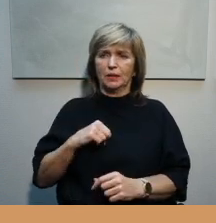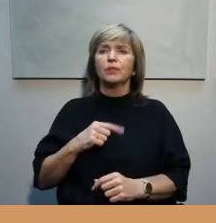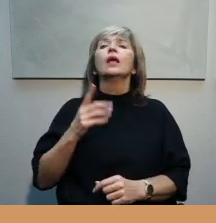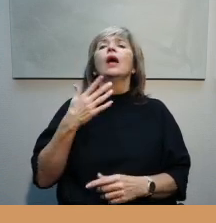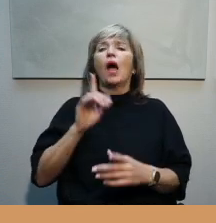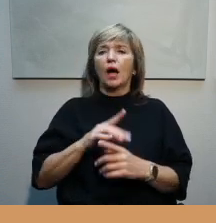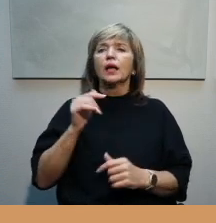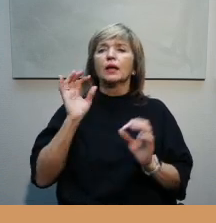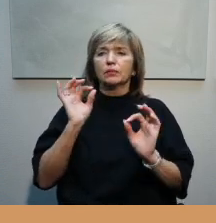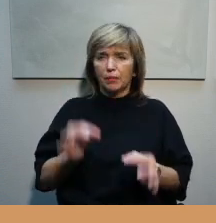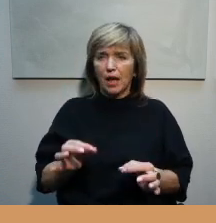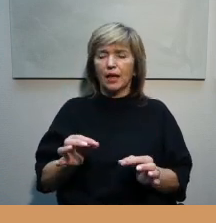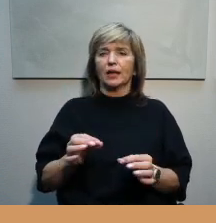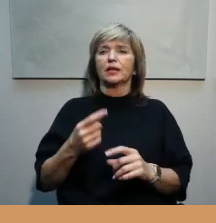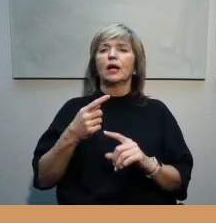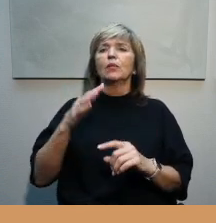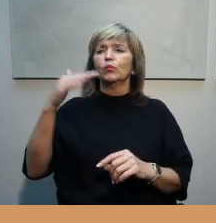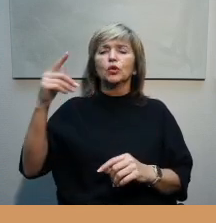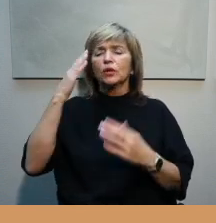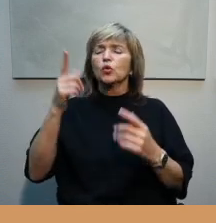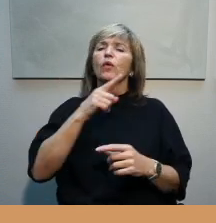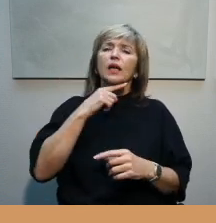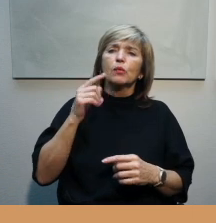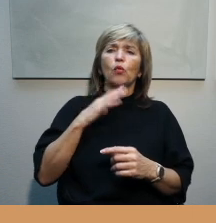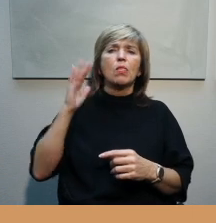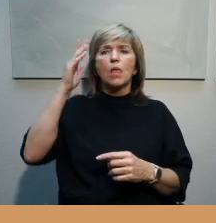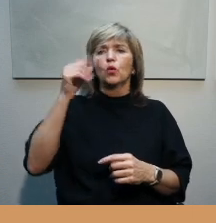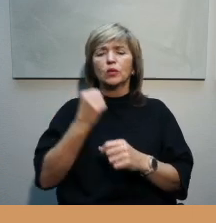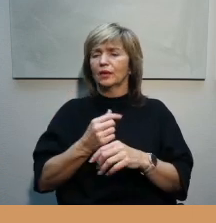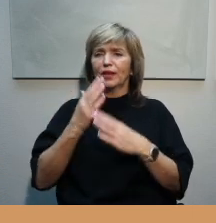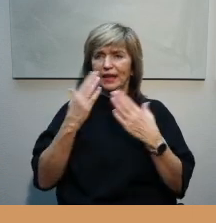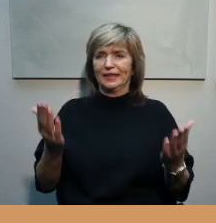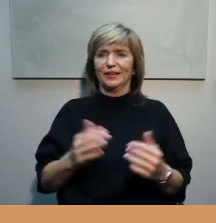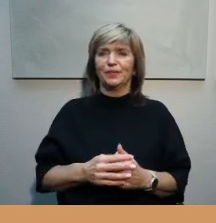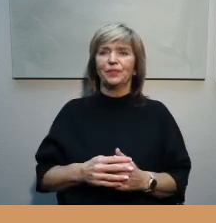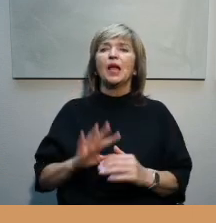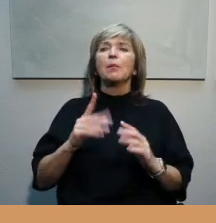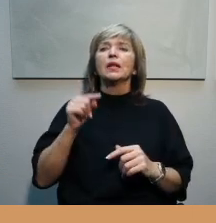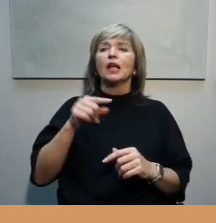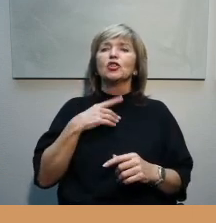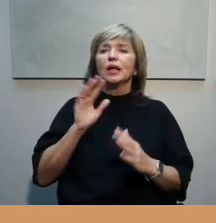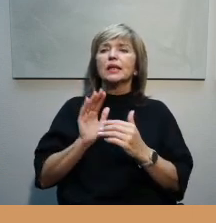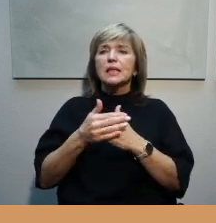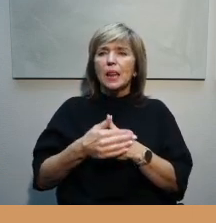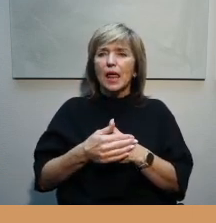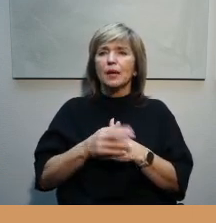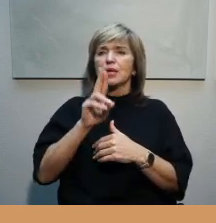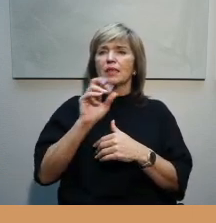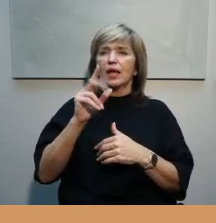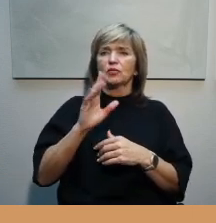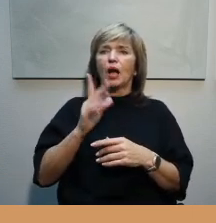Arī taisnība. Liela daļa pusauģu nezina, neko viņi grib, neko viņi nākotnē darīs. Bet arī šeit slēpjas tas narratīvs,